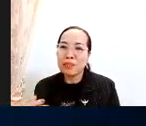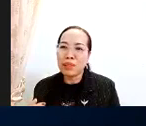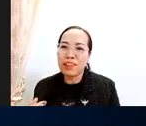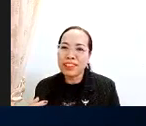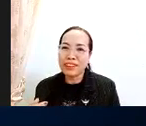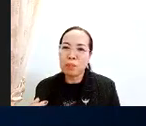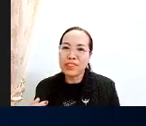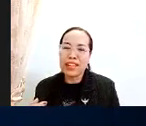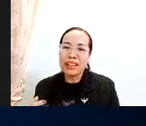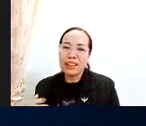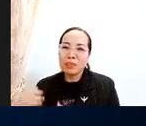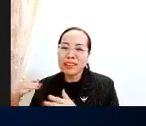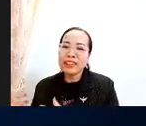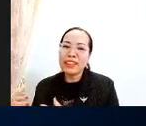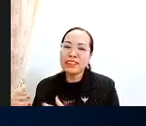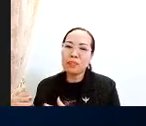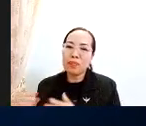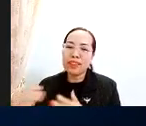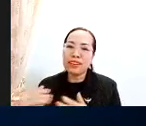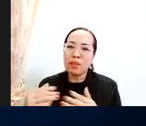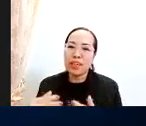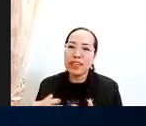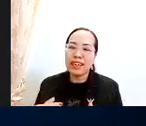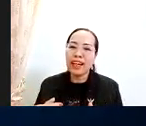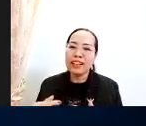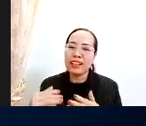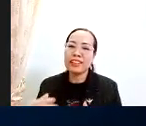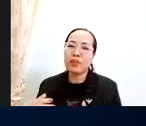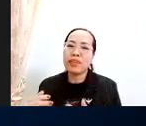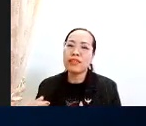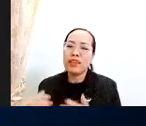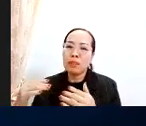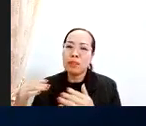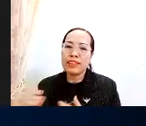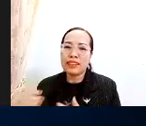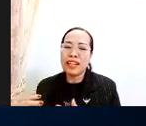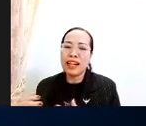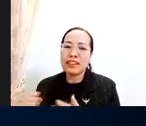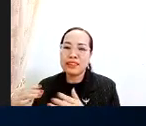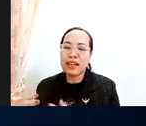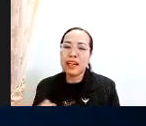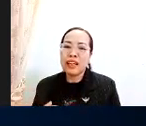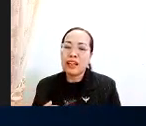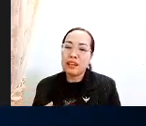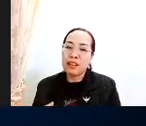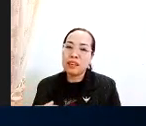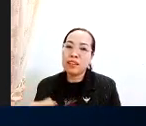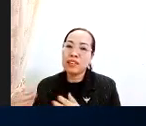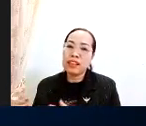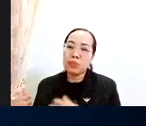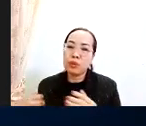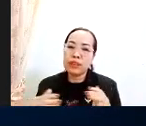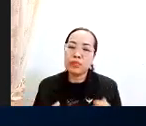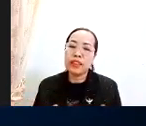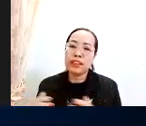sai chỉ vật bằng niệm nhom cha mà sân thì niệm nhom mình miên là tô mi té niệm nhom nâng prà chạy hai đại sa khơi